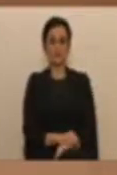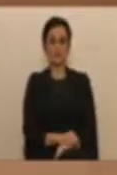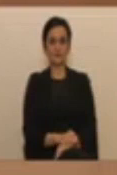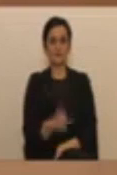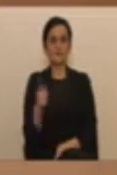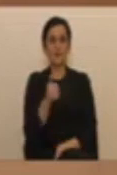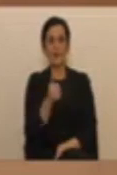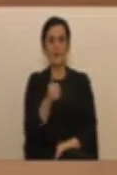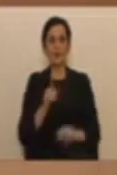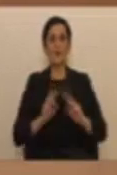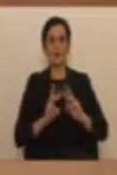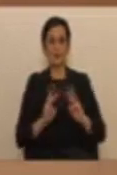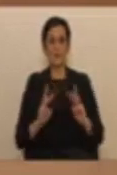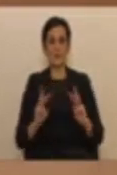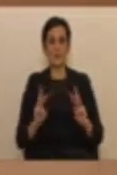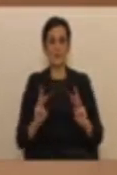პრემიერ-მინისტრი,